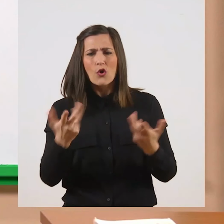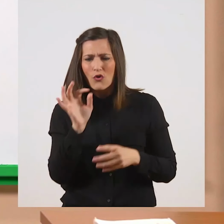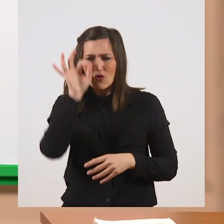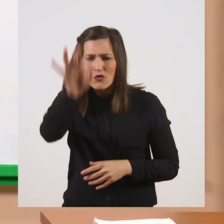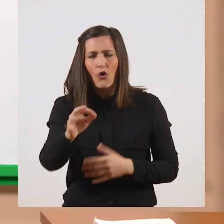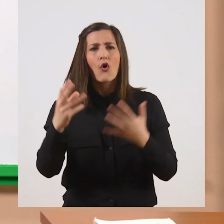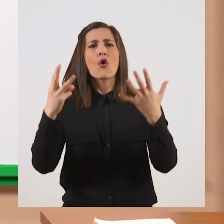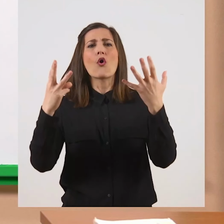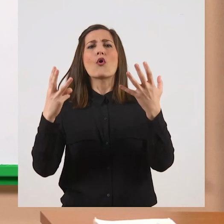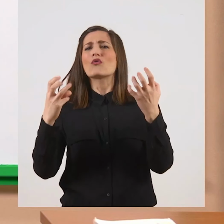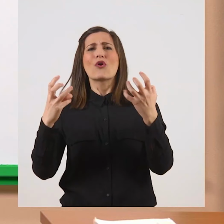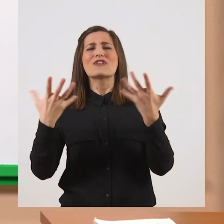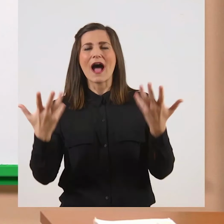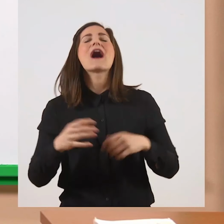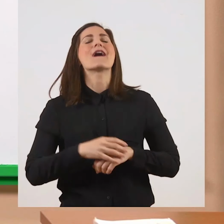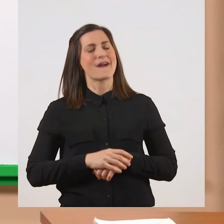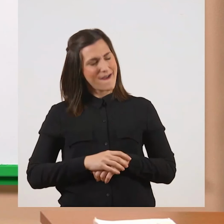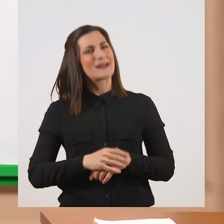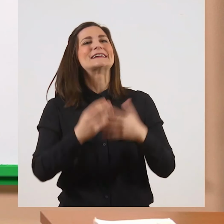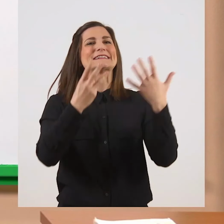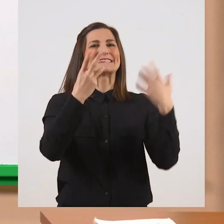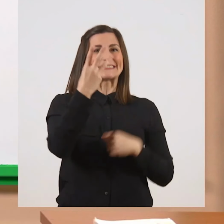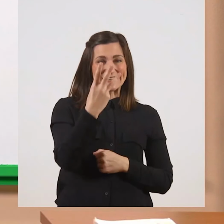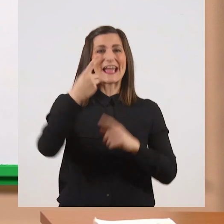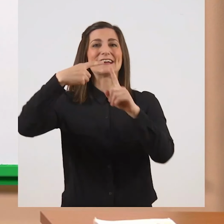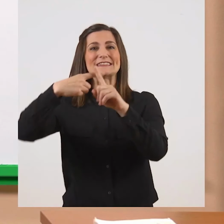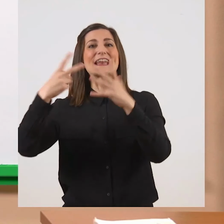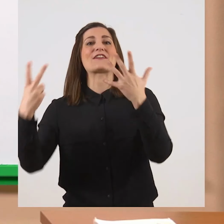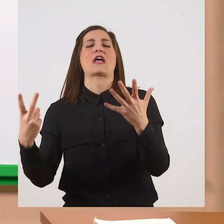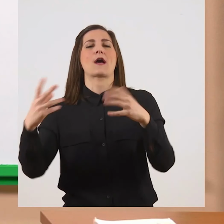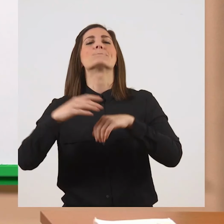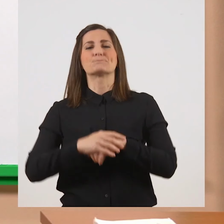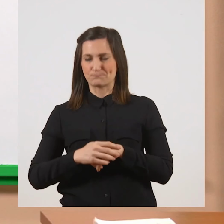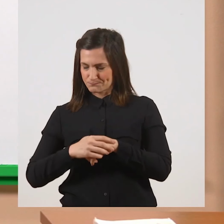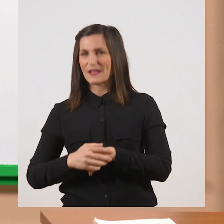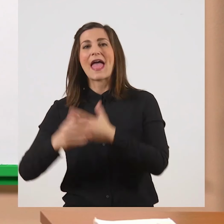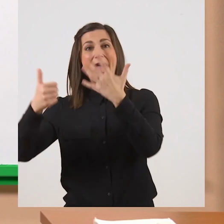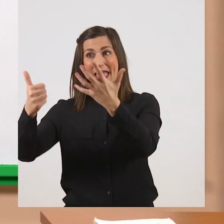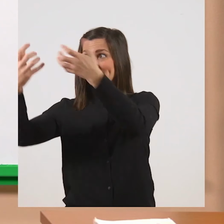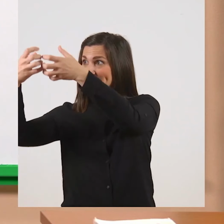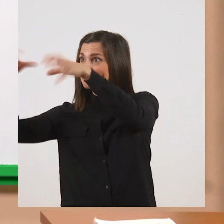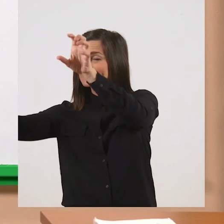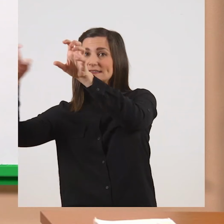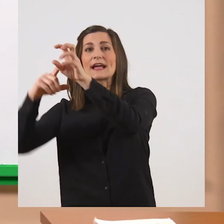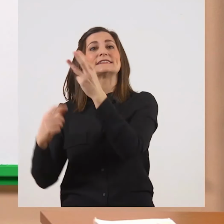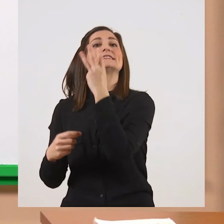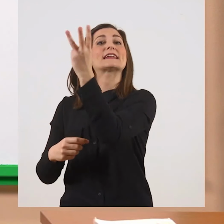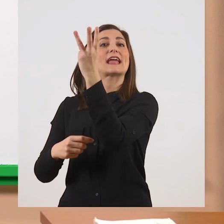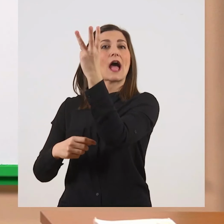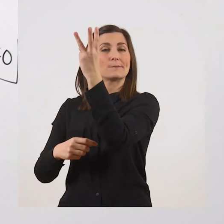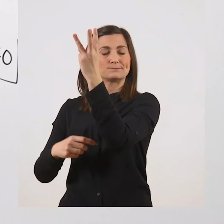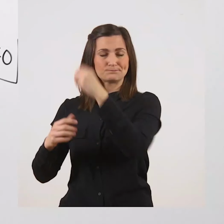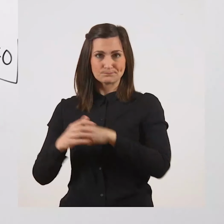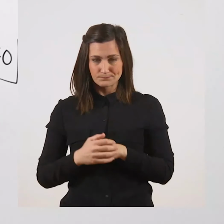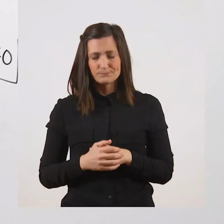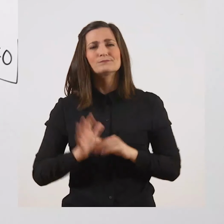80? Αυτό εδώ το ζευγαράκι, παιδιά, θα πάρω και θα βάλω εδώ το 3. Μάλιστα. Και τώρα,